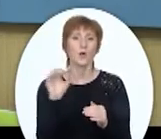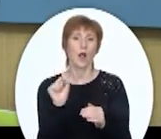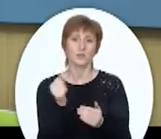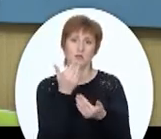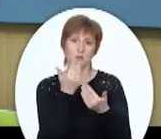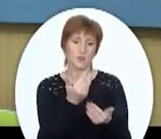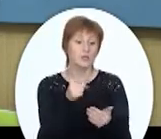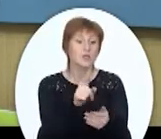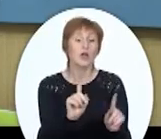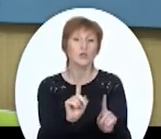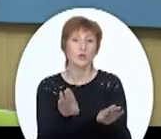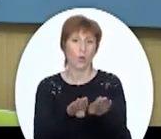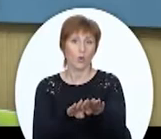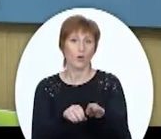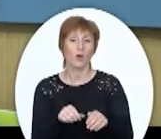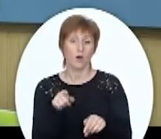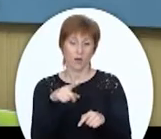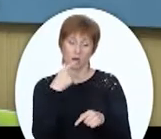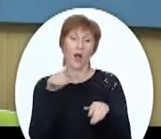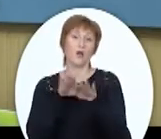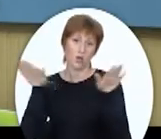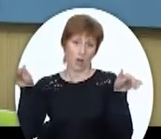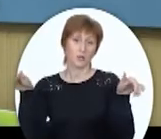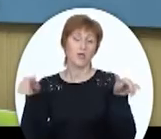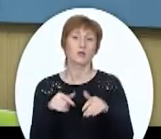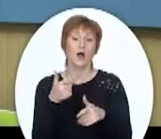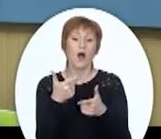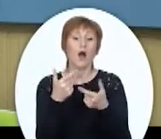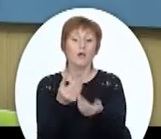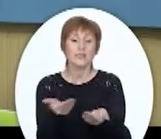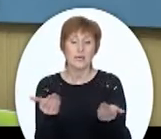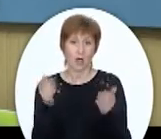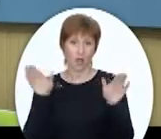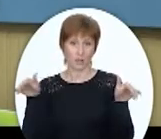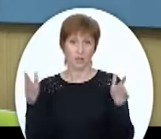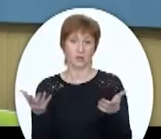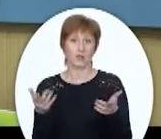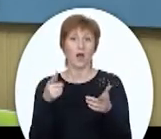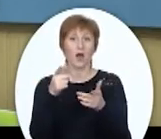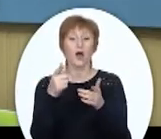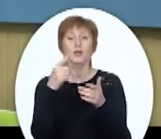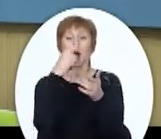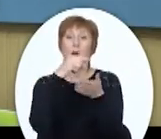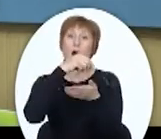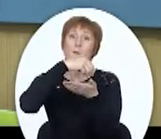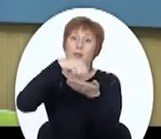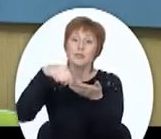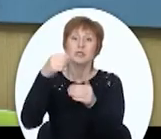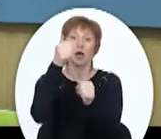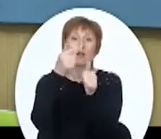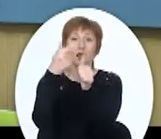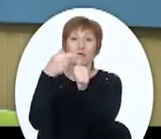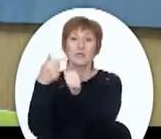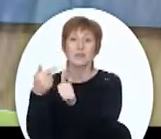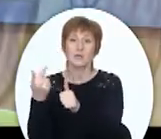Александровна спрашивает, это что? Она говорит, ангелы. Где ангелы? И тогда она взяла и подписала каждый,